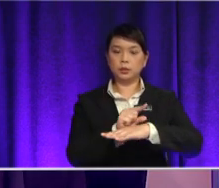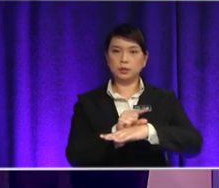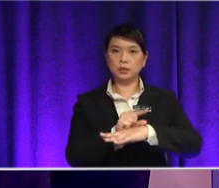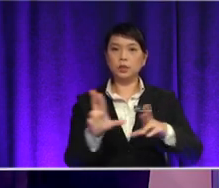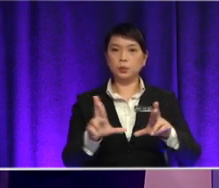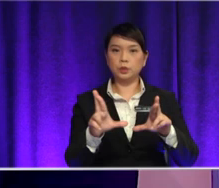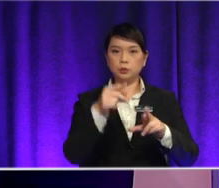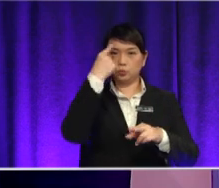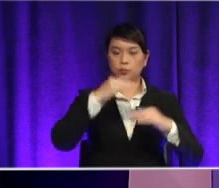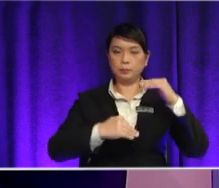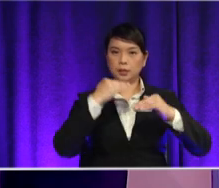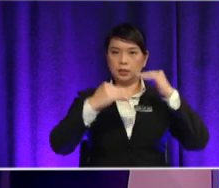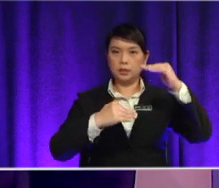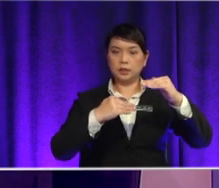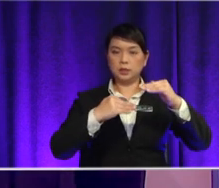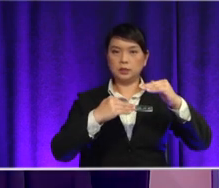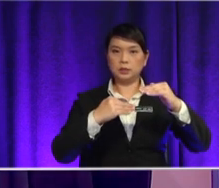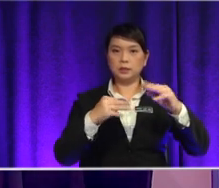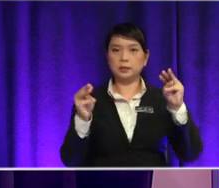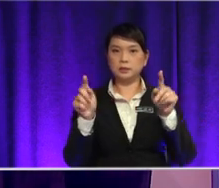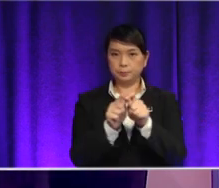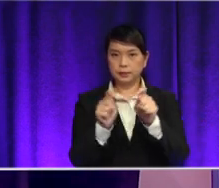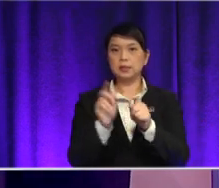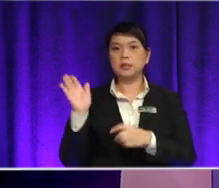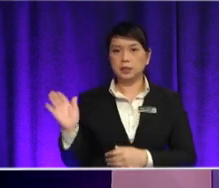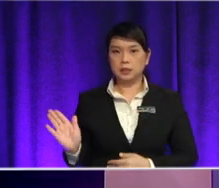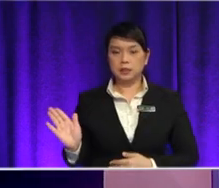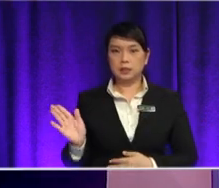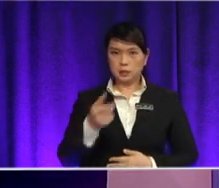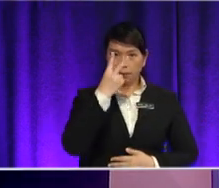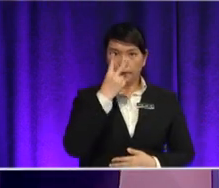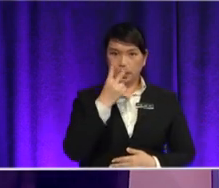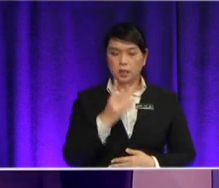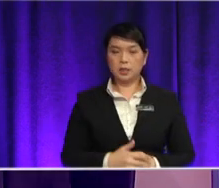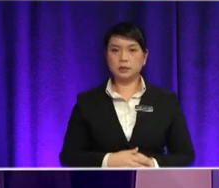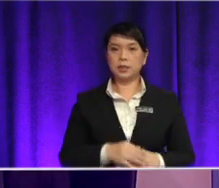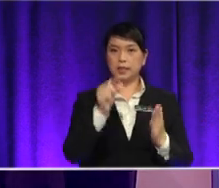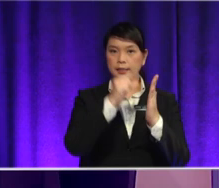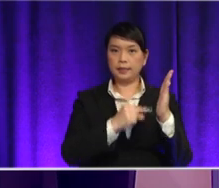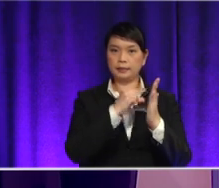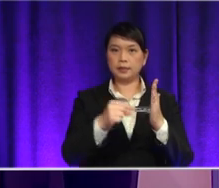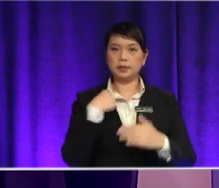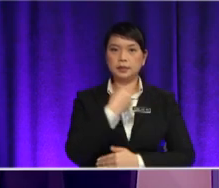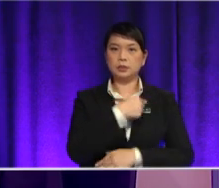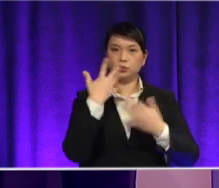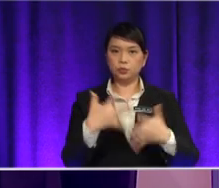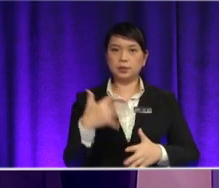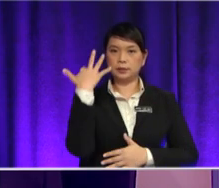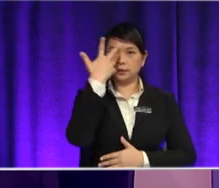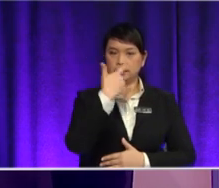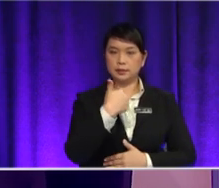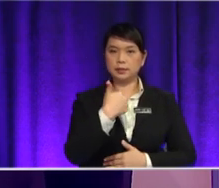palang. Seperti ini. Nampak tak Nisa? Jadi graf kita dah jadi cantik, berpalang